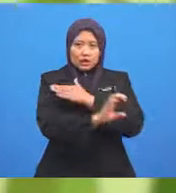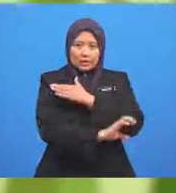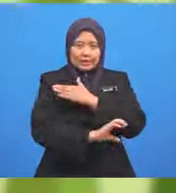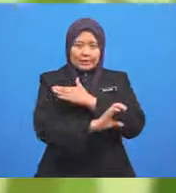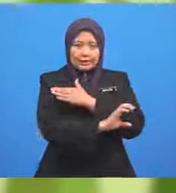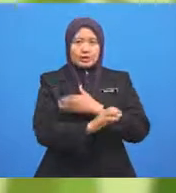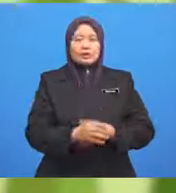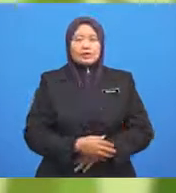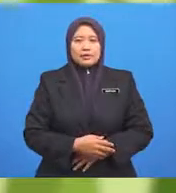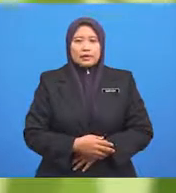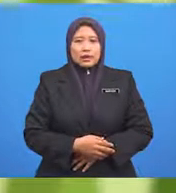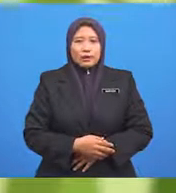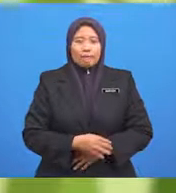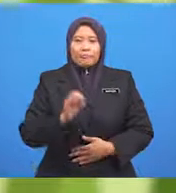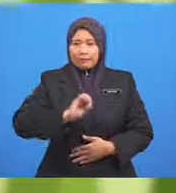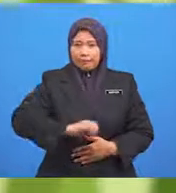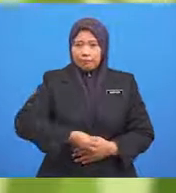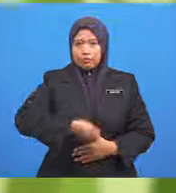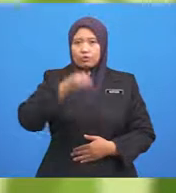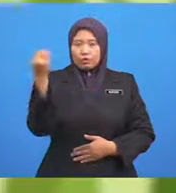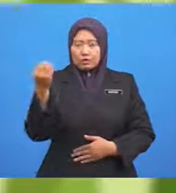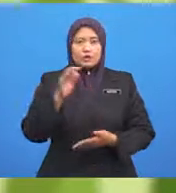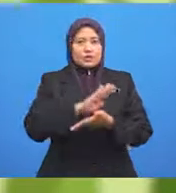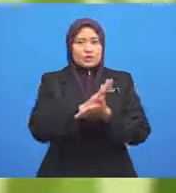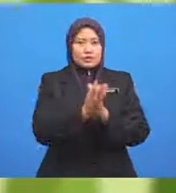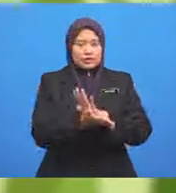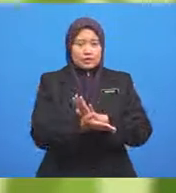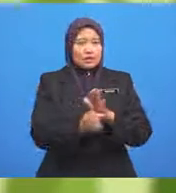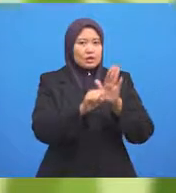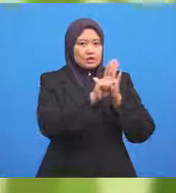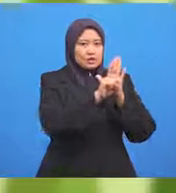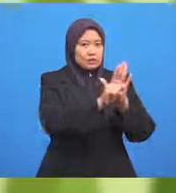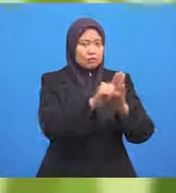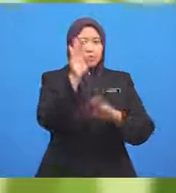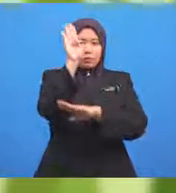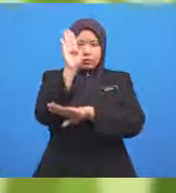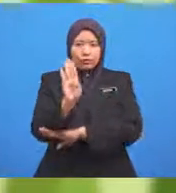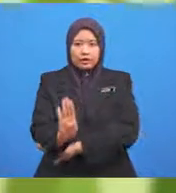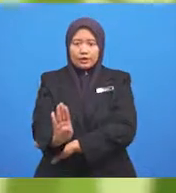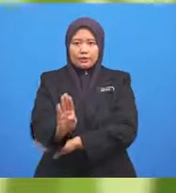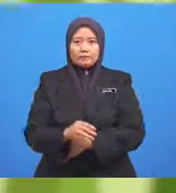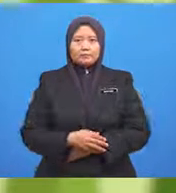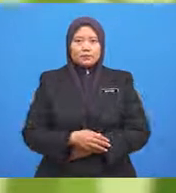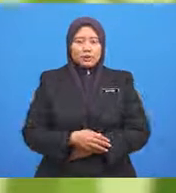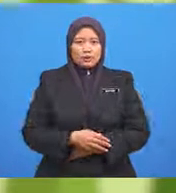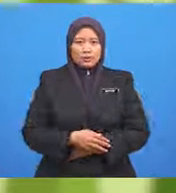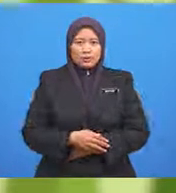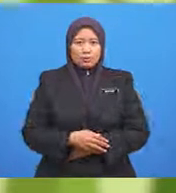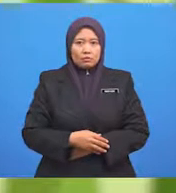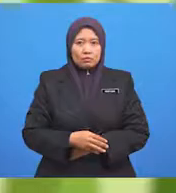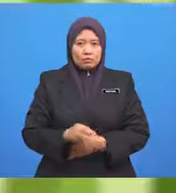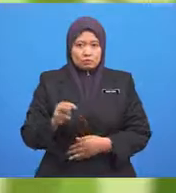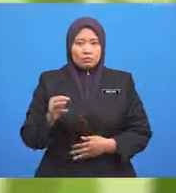itu, buluh juga dijadikan sebagai simbol budaya. Murid-murid hendak tahu